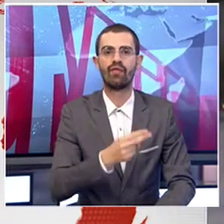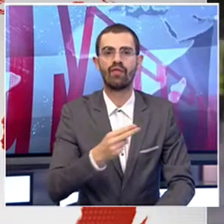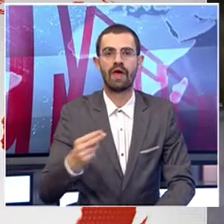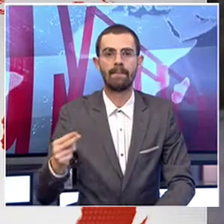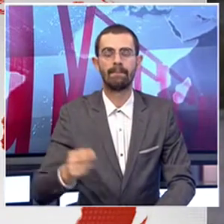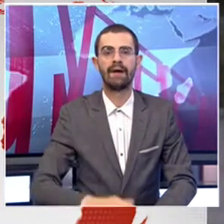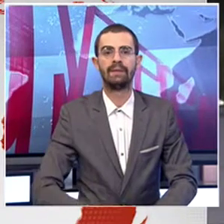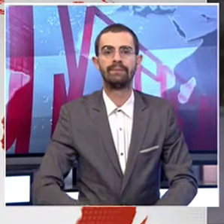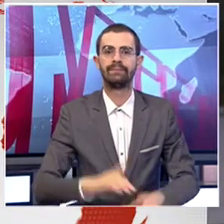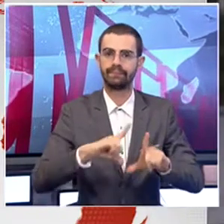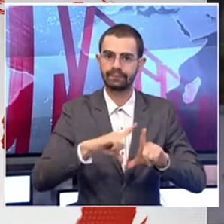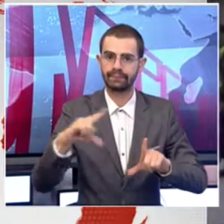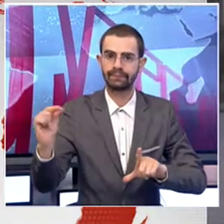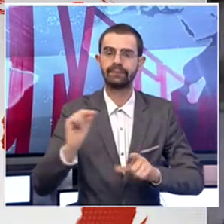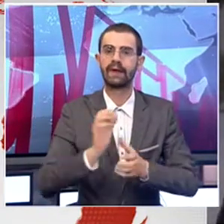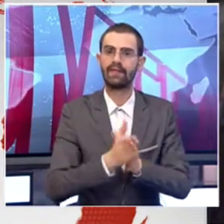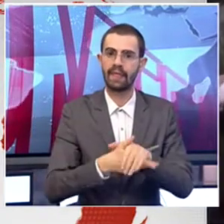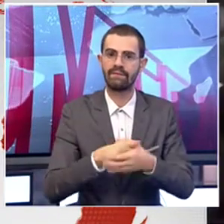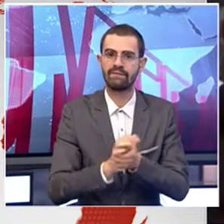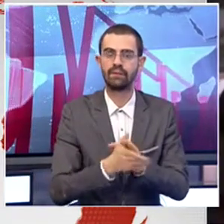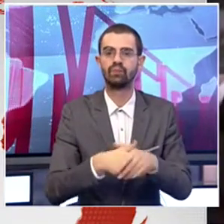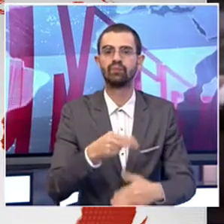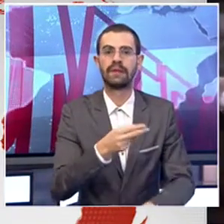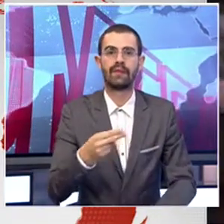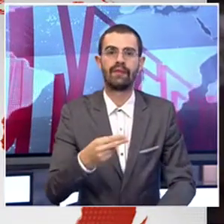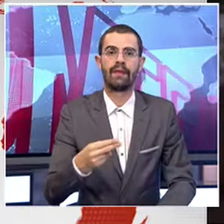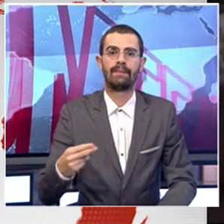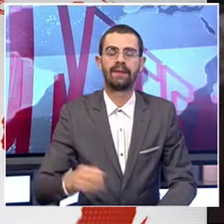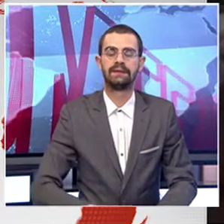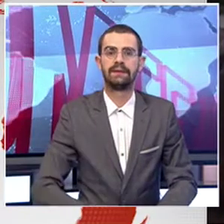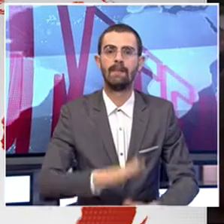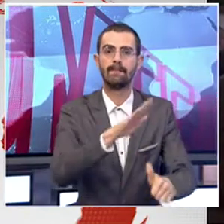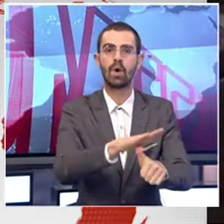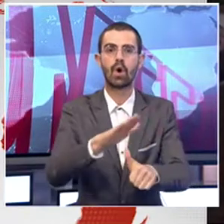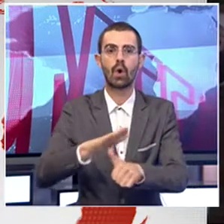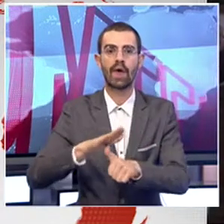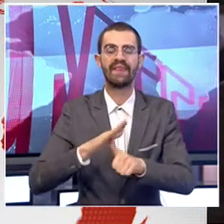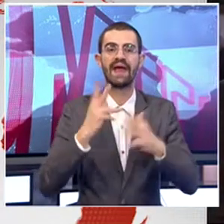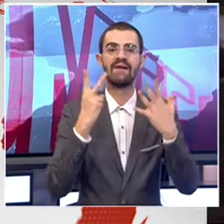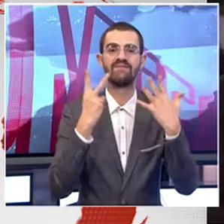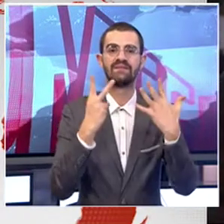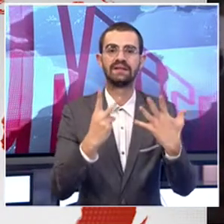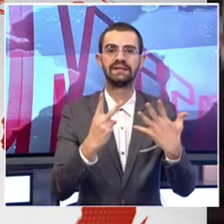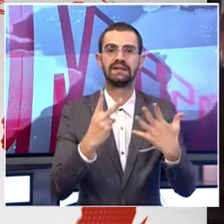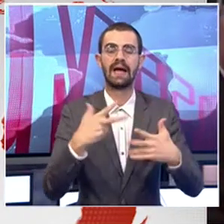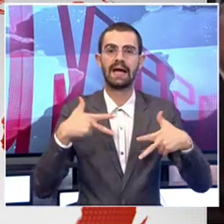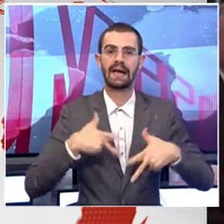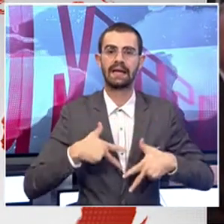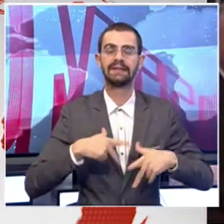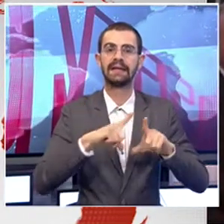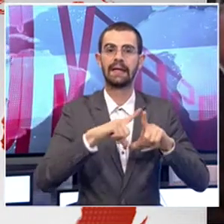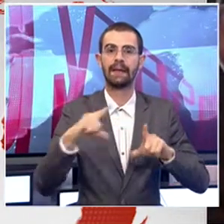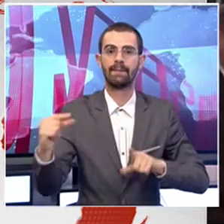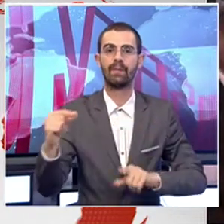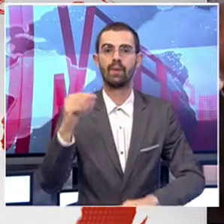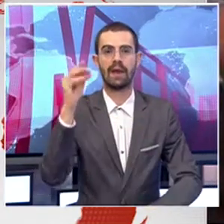σε κυπρογενή ενδιαφέροντος ζητήματα. Τώρα, οι ηγέτες των 7 νοτίων κρατών, Κύπρου, Ελλάδας, Γαλλίας,